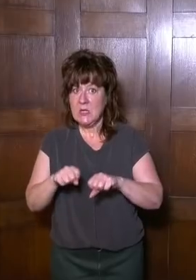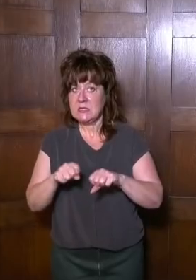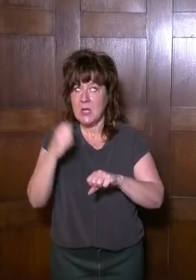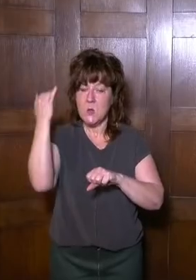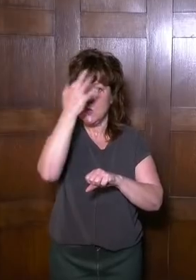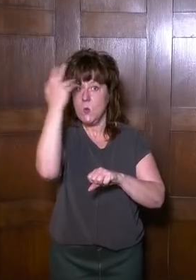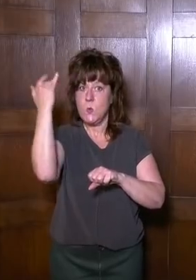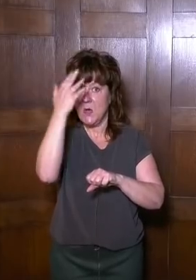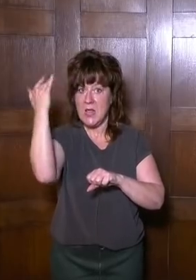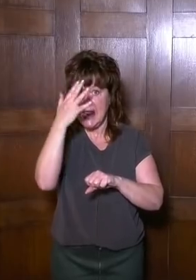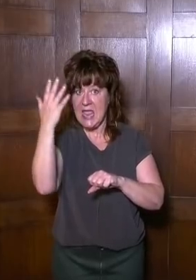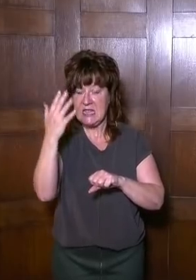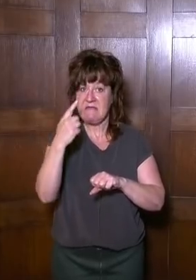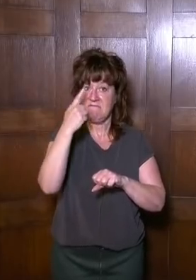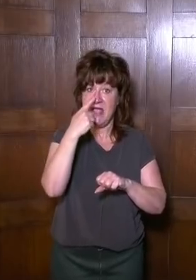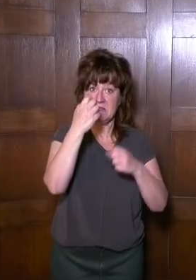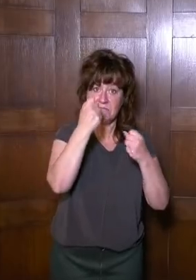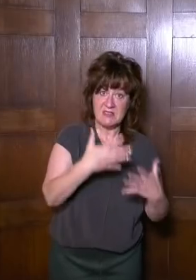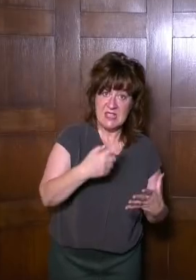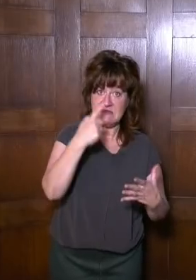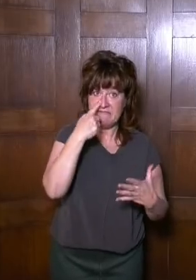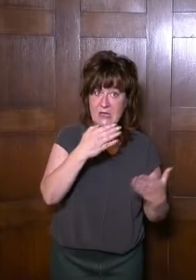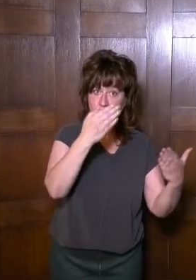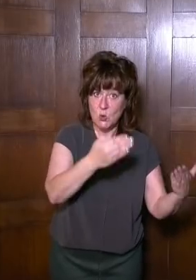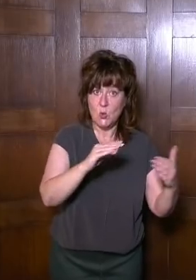durchgespielt. Was wäre, wenn? Haben uns